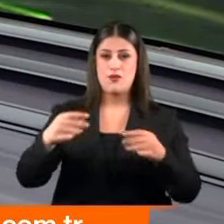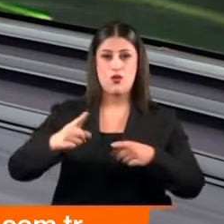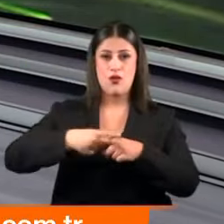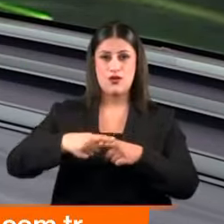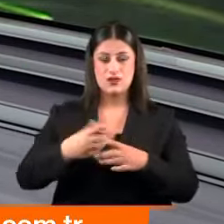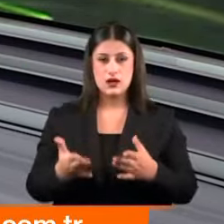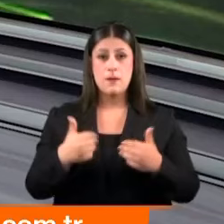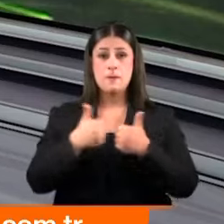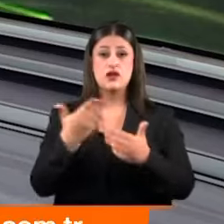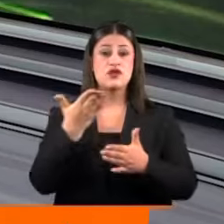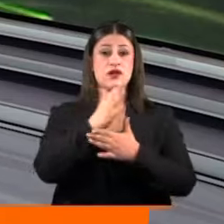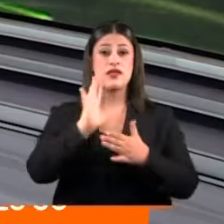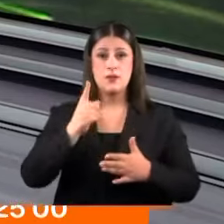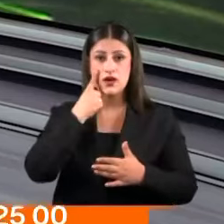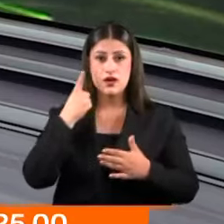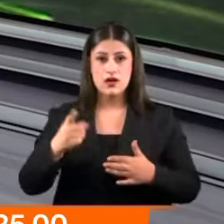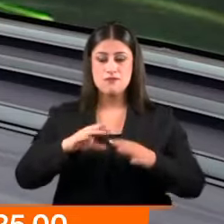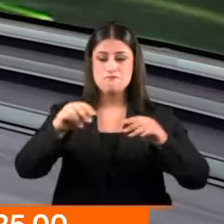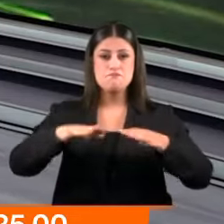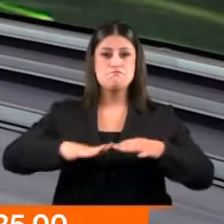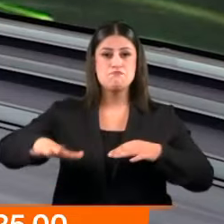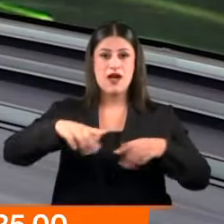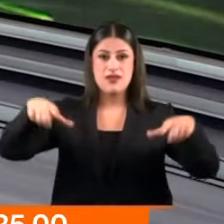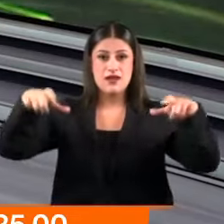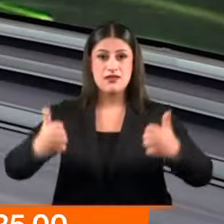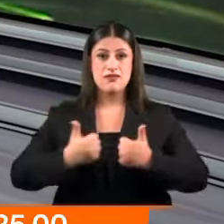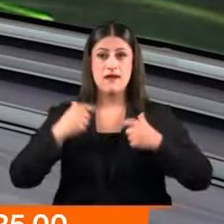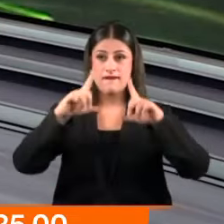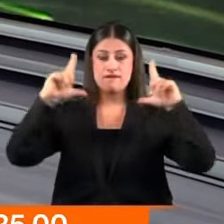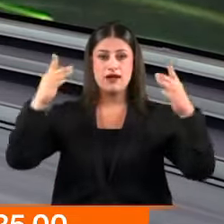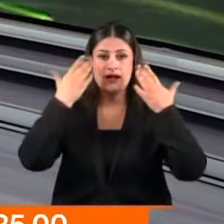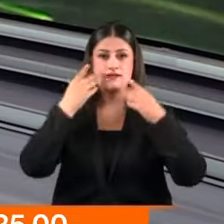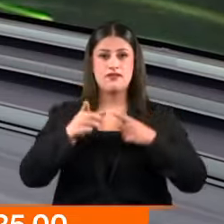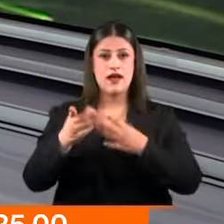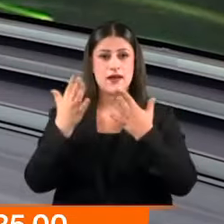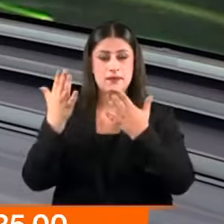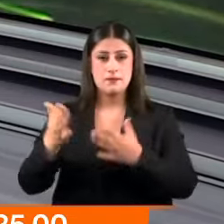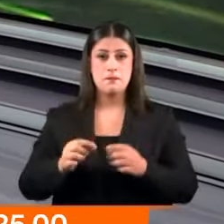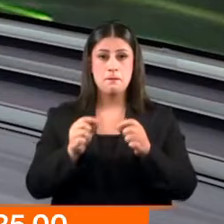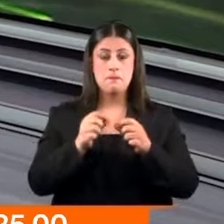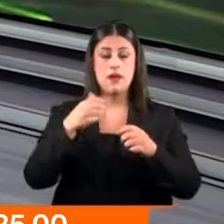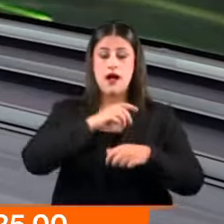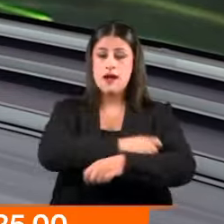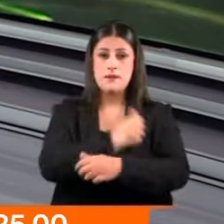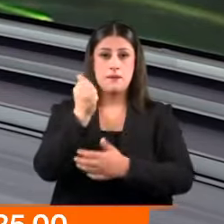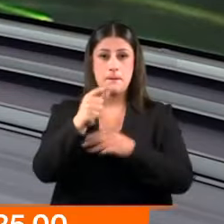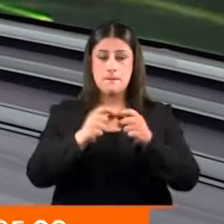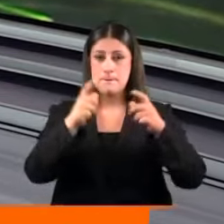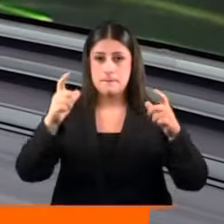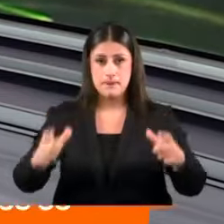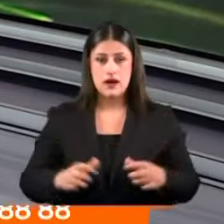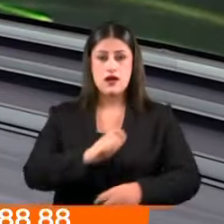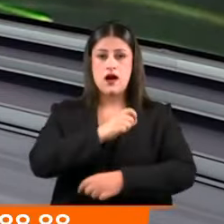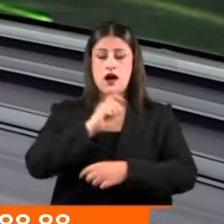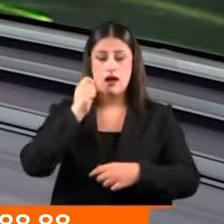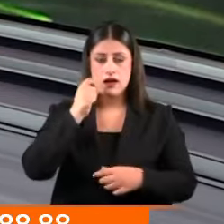Maça gidemeyenler karşılaşmayı meydanlara kurulan dev ekranlardan takip etti. Berlin, İstanbul, Ankara, İzmir. Her